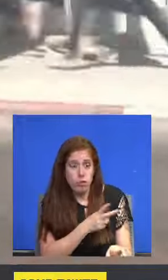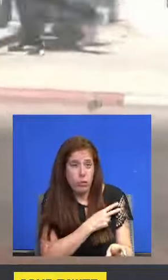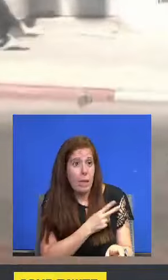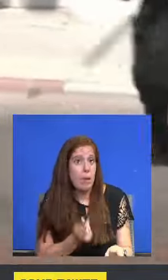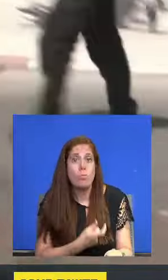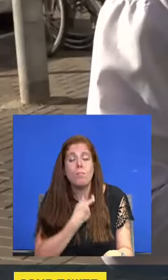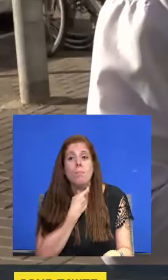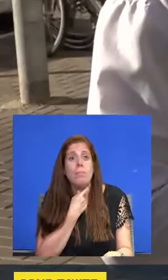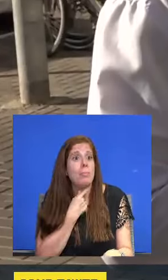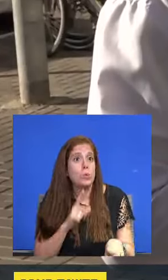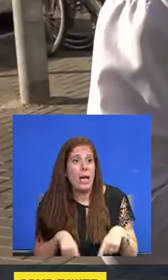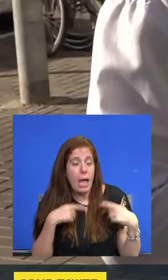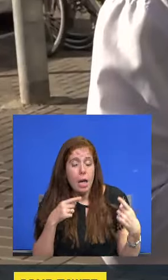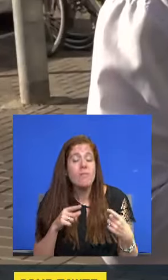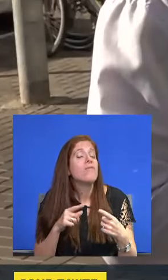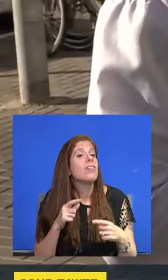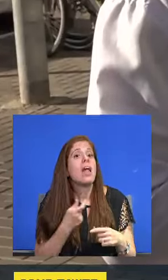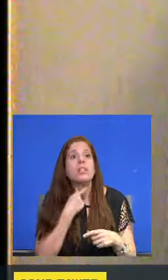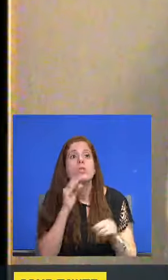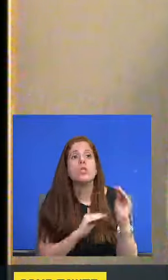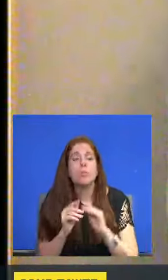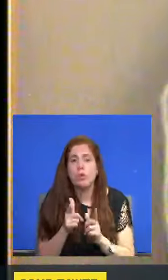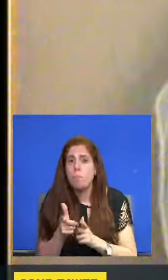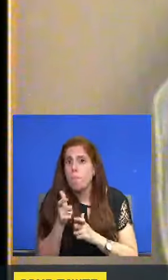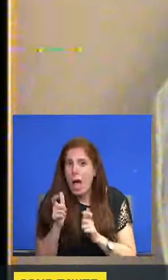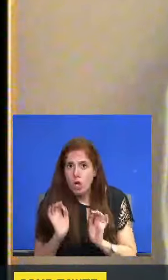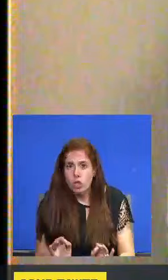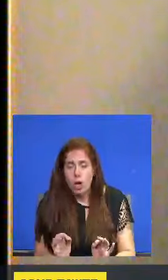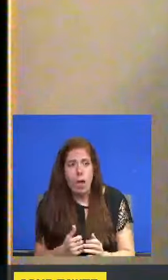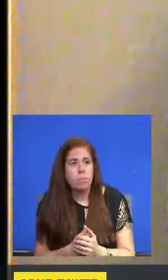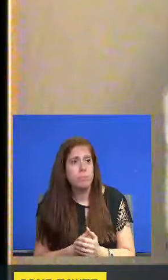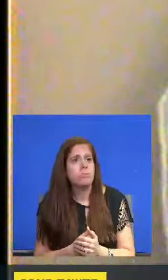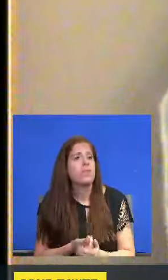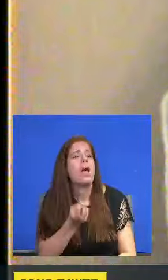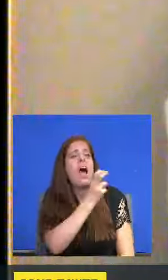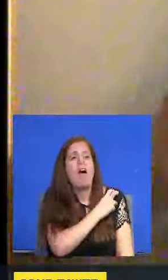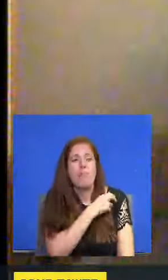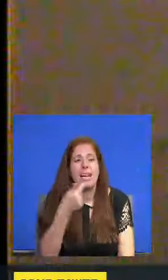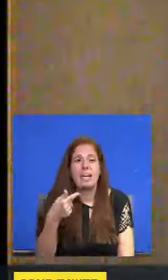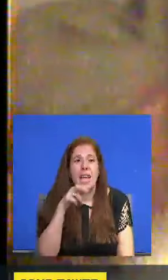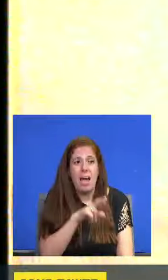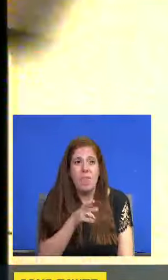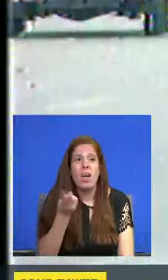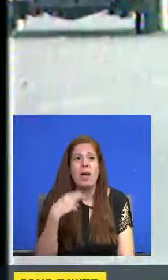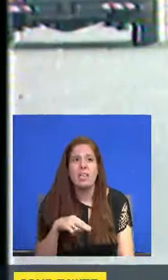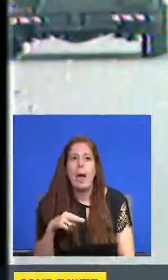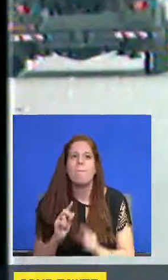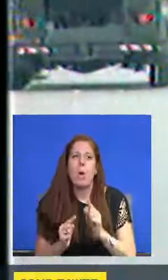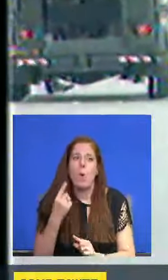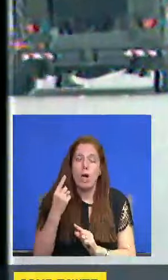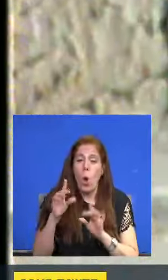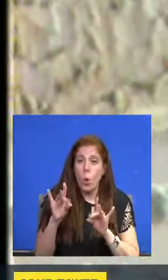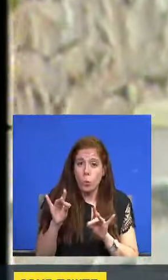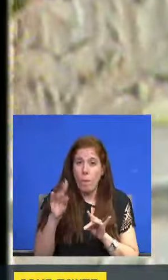באש חיה ממאורות אוקטובר, אנחנו לא זוכרים מצב כזה. רב פקד גיא רייף היה מפקד תחנת מסגב באירועי אוקטובר 2000 והודח